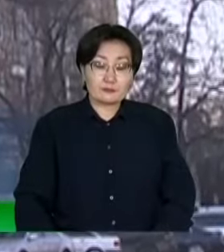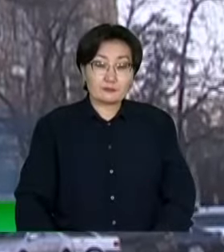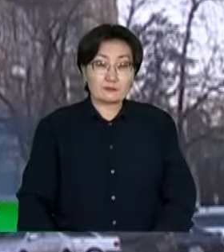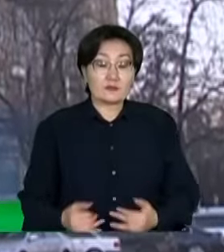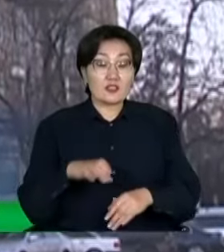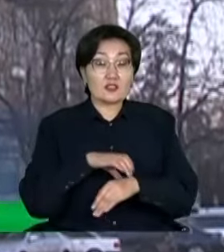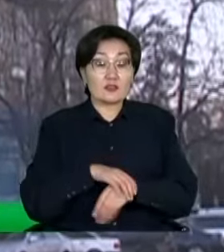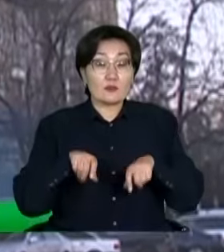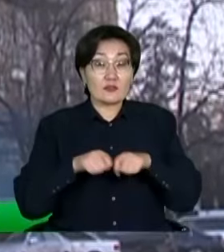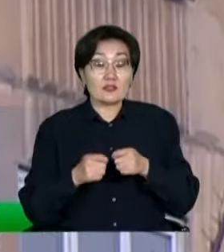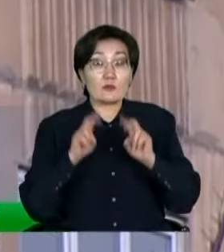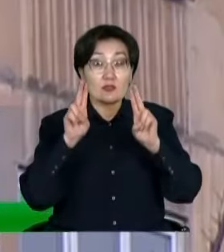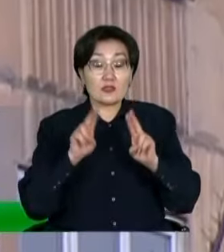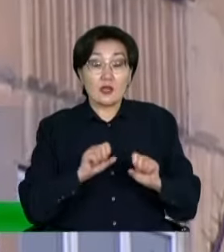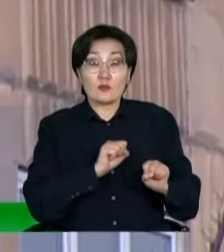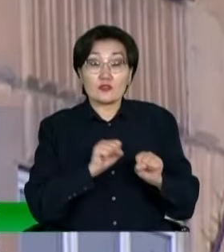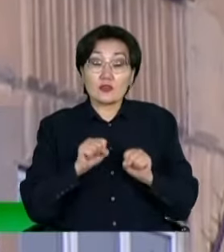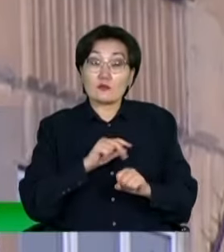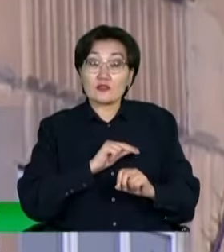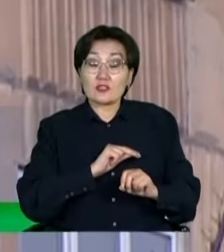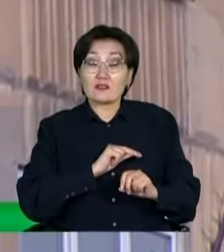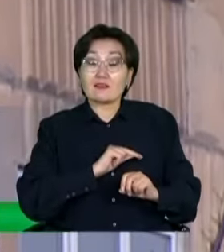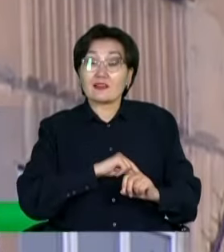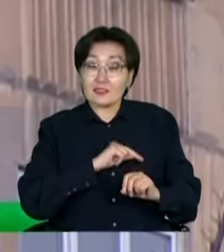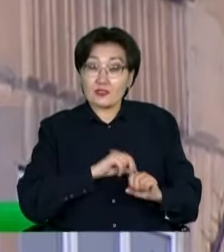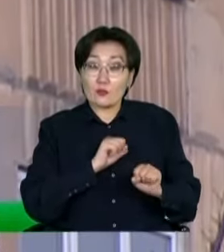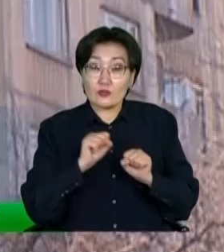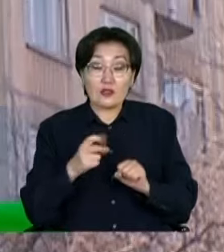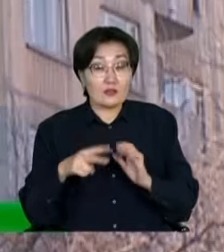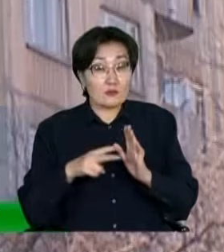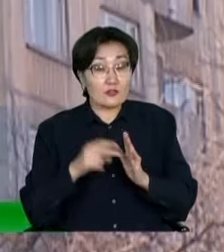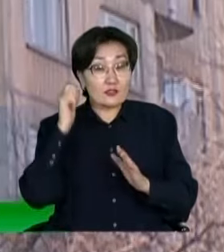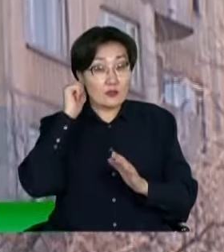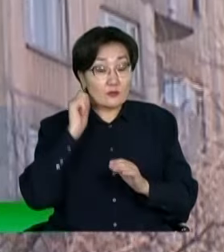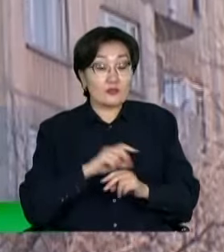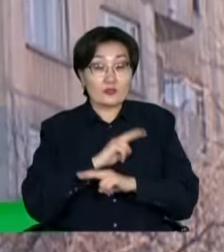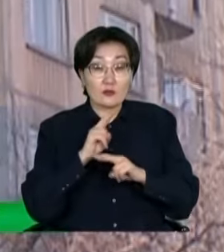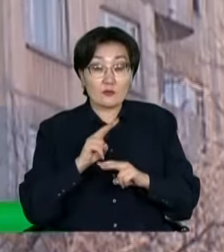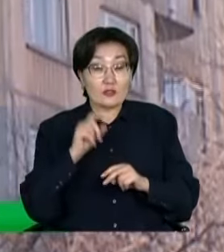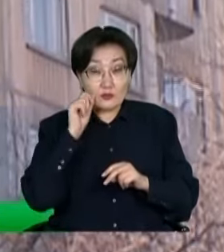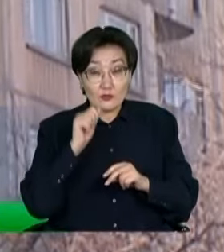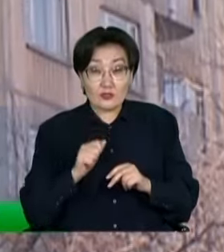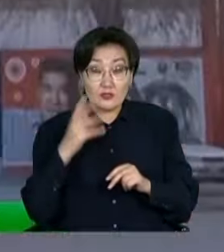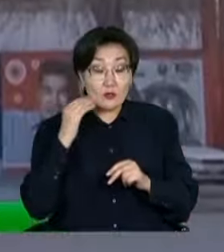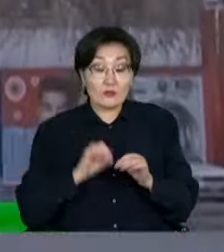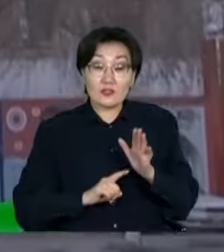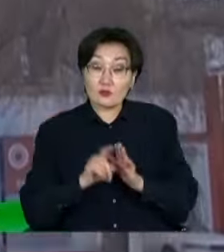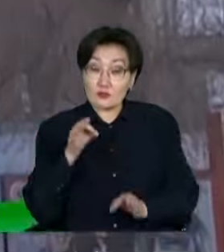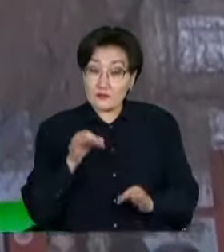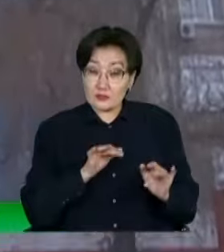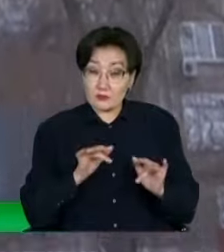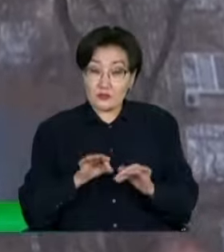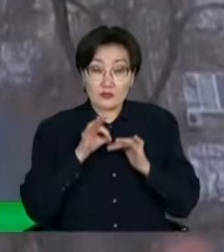По факту нарушения правил охраны труда, повлекшего смерть 27-летнего мужчины, отделом полиции при УПЛ Малининского района возбуждено уголовное дело.